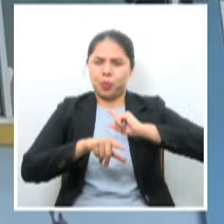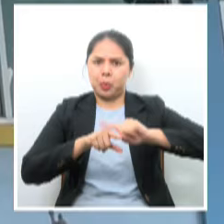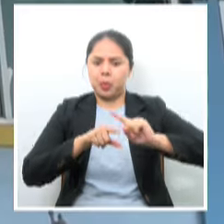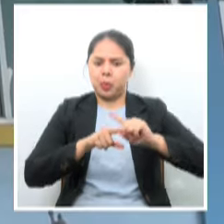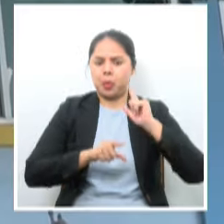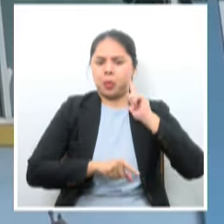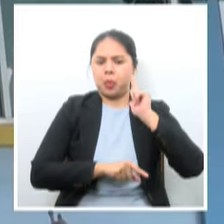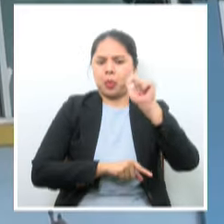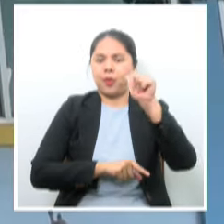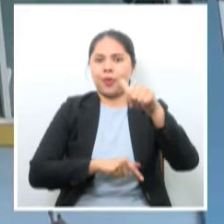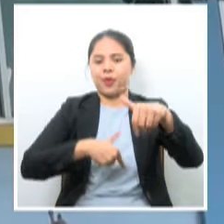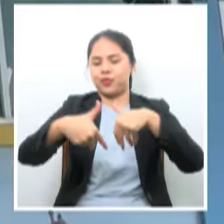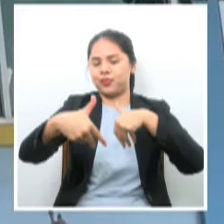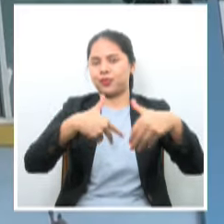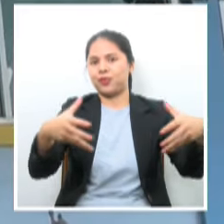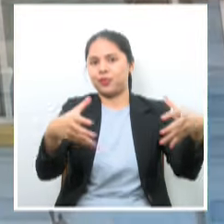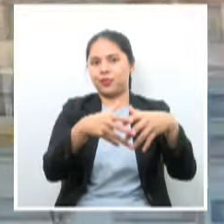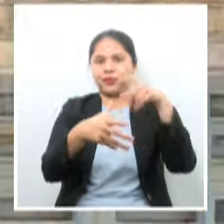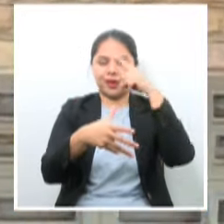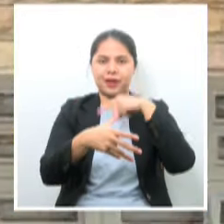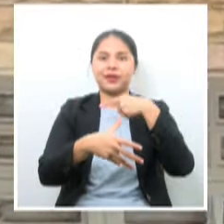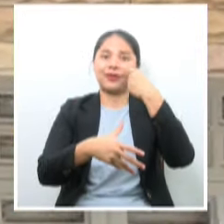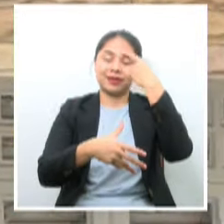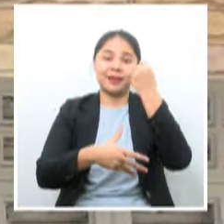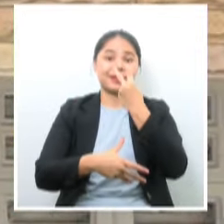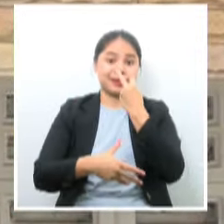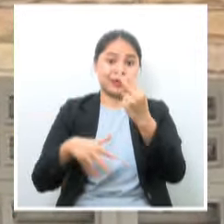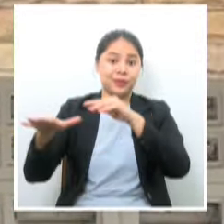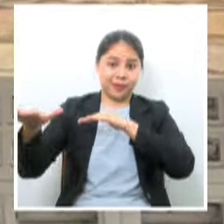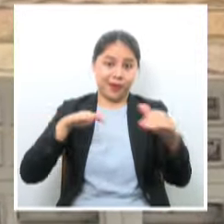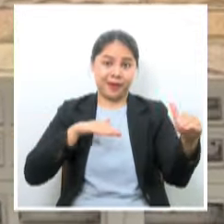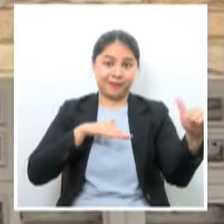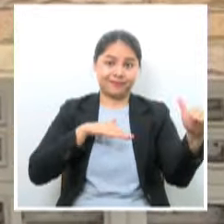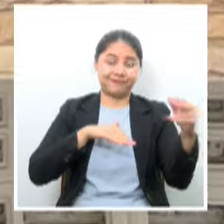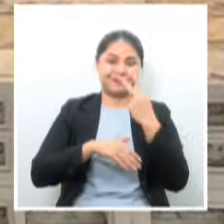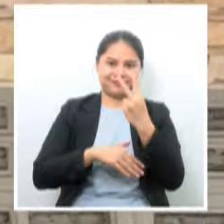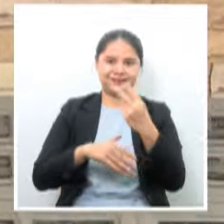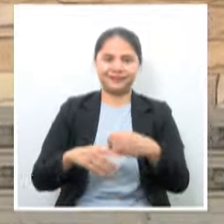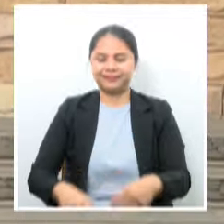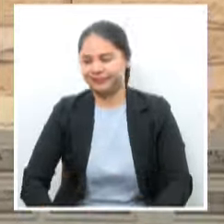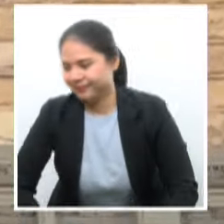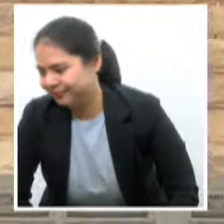ลักษณ์การแต่งกายของกลุ่มชาติพันธุ์ชาวไทยทรงดำค่ะ ถ้าพร้อมกันแล้วเราไปชมกันเลย